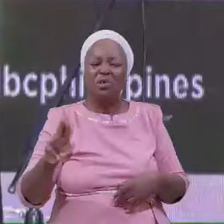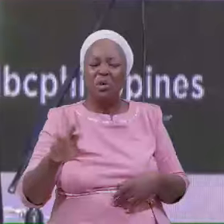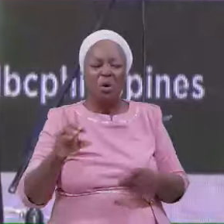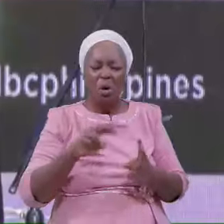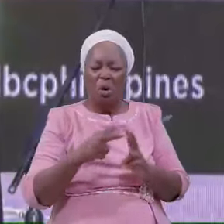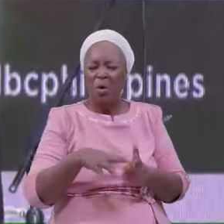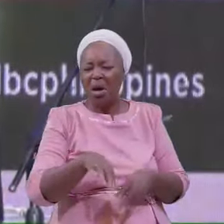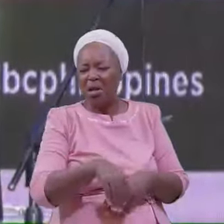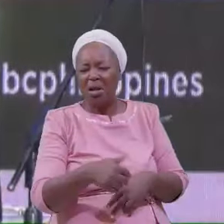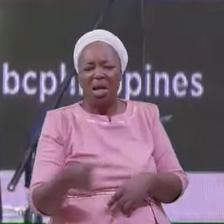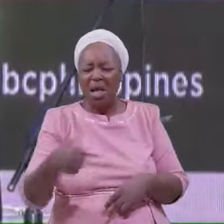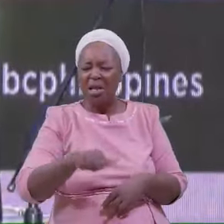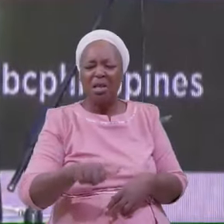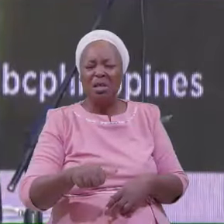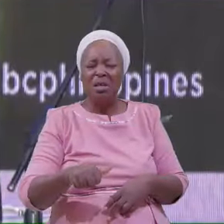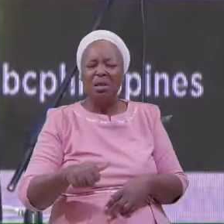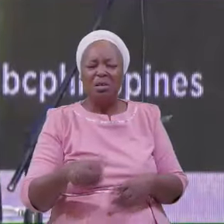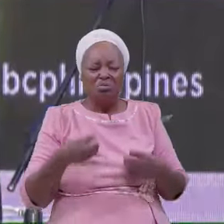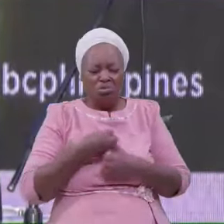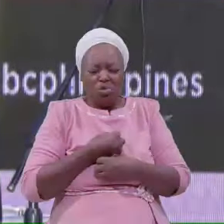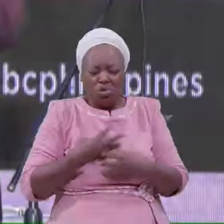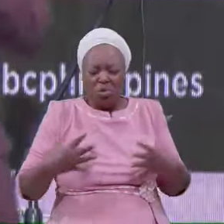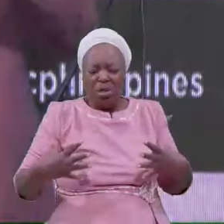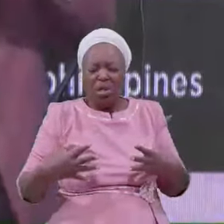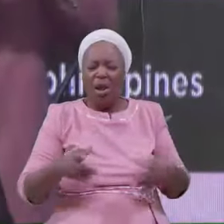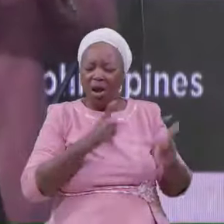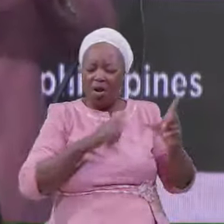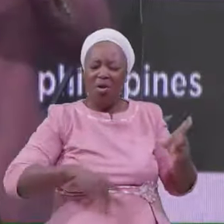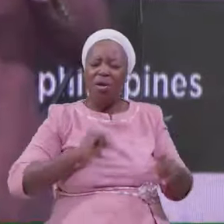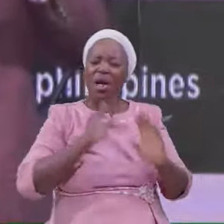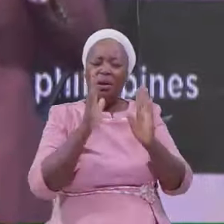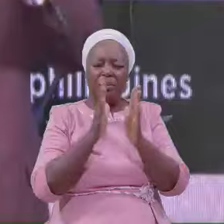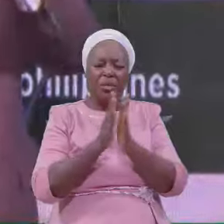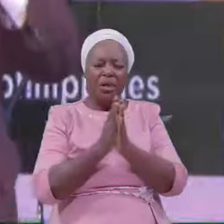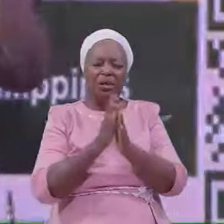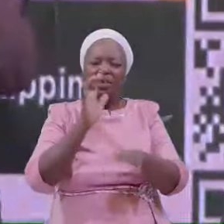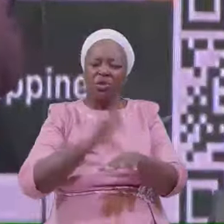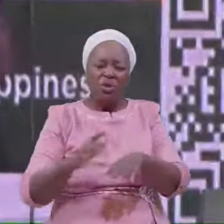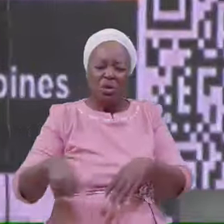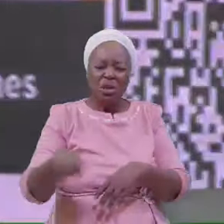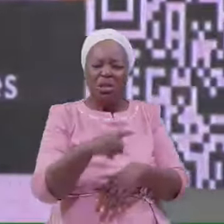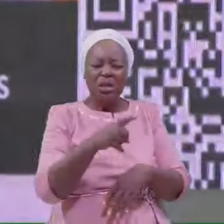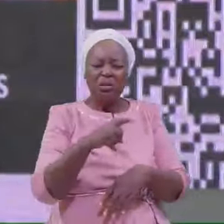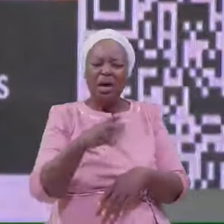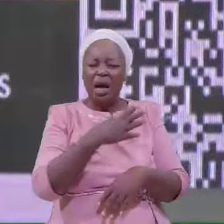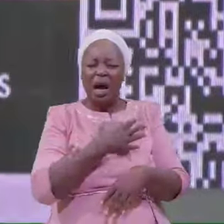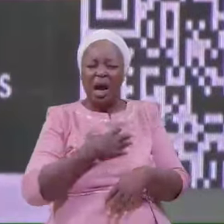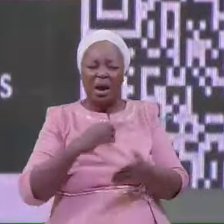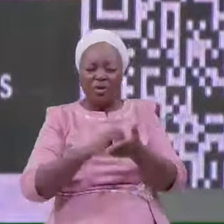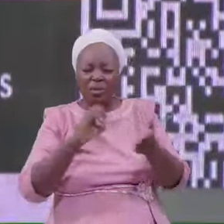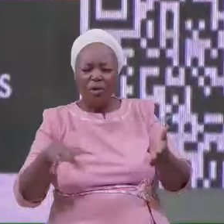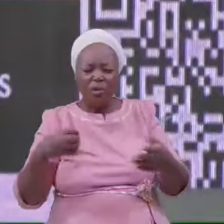itong karamdamang ito, Panginoon, Lord, Panginoon, idadalangin ko, touch them and hipuin remove mo sila. The swelling now